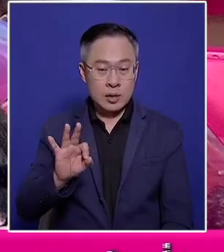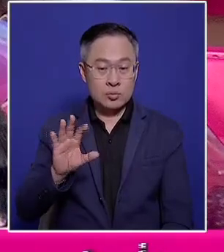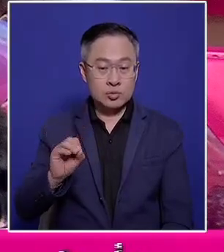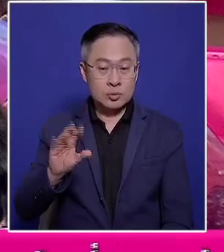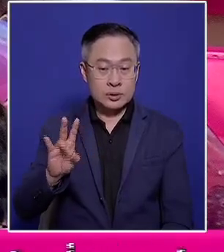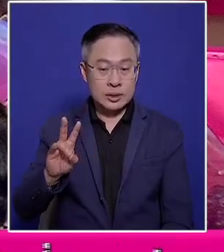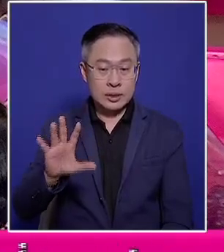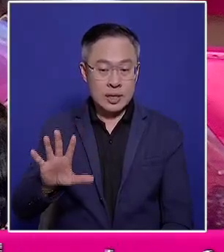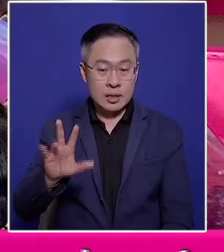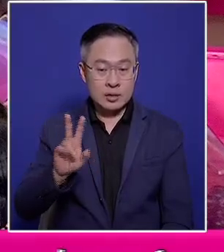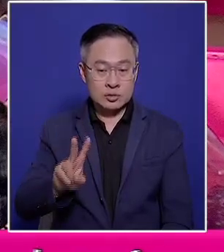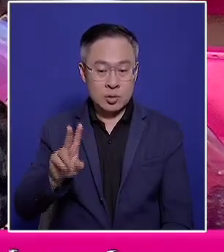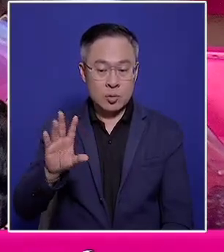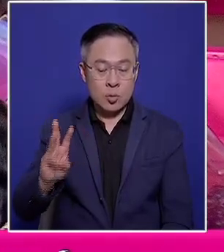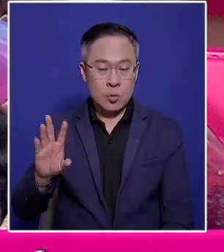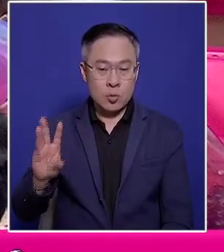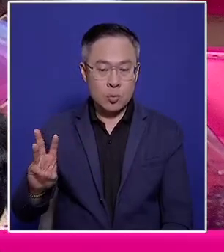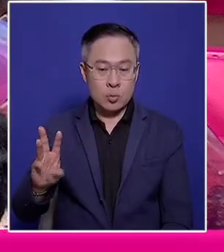9275066